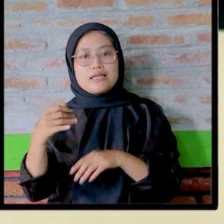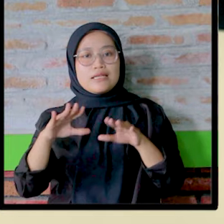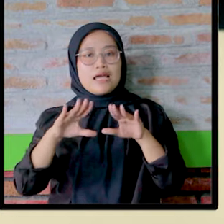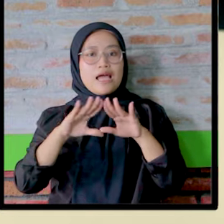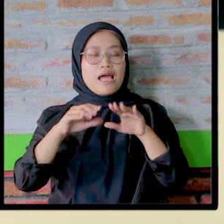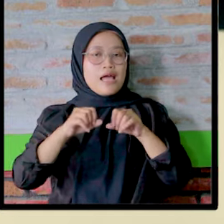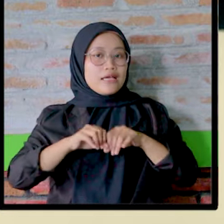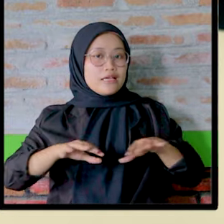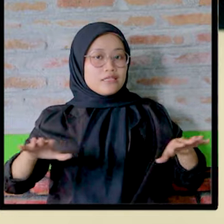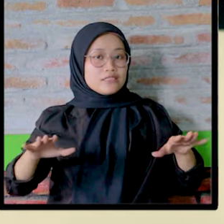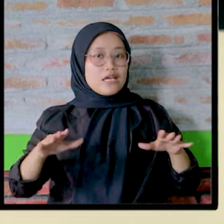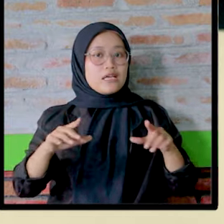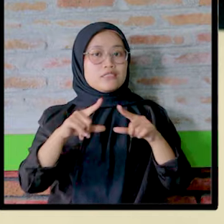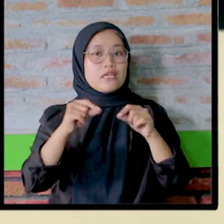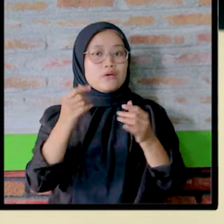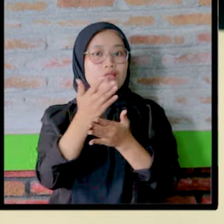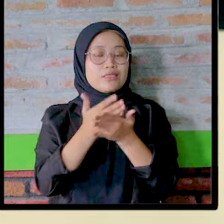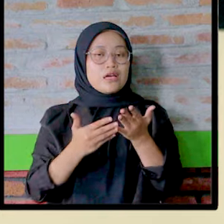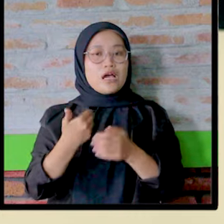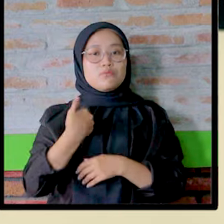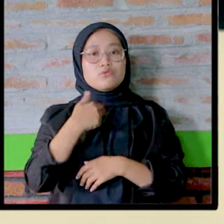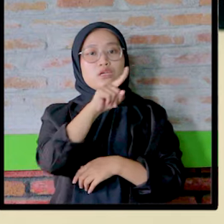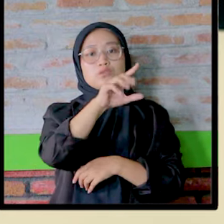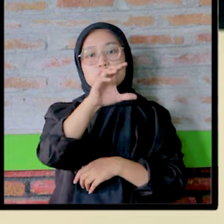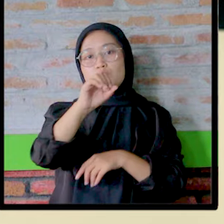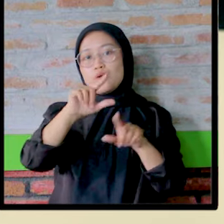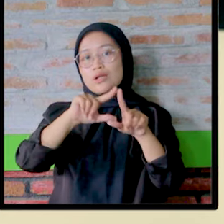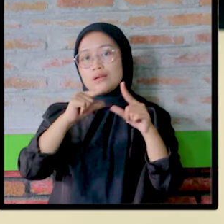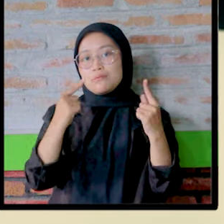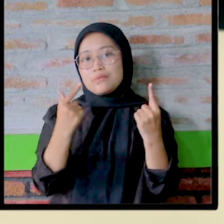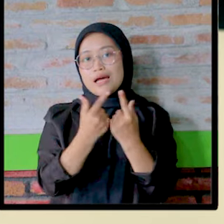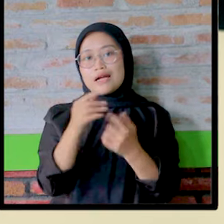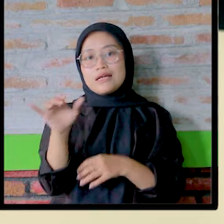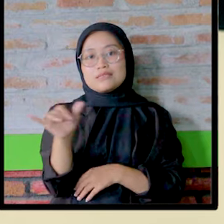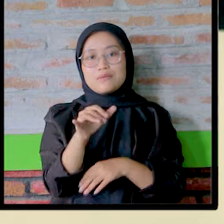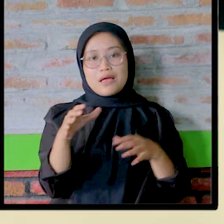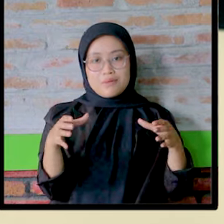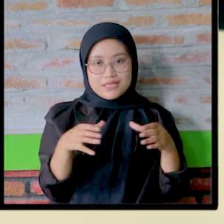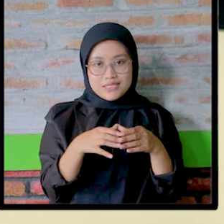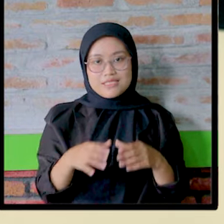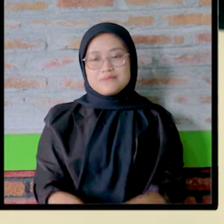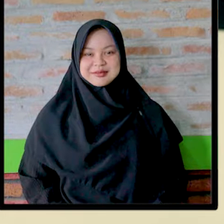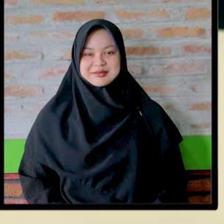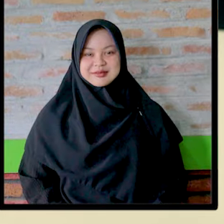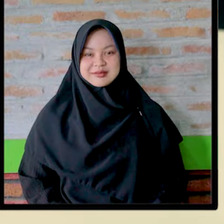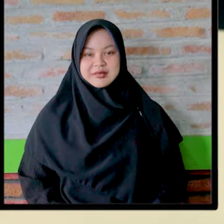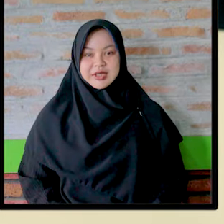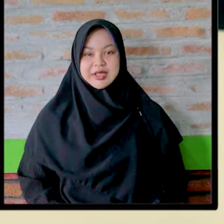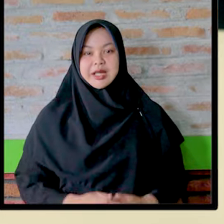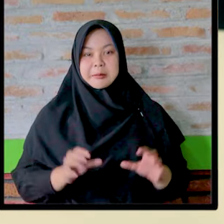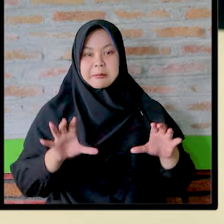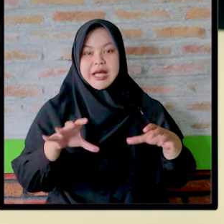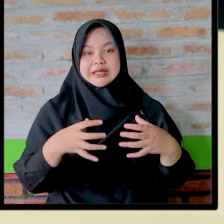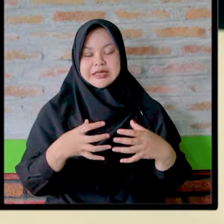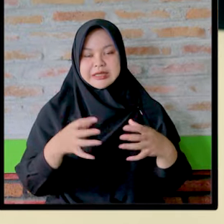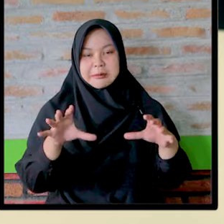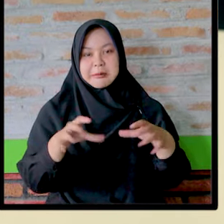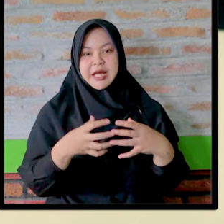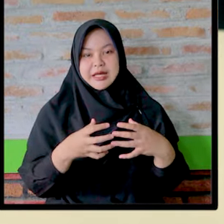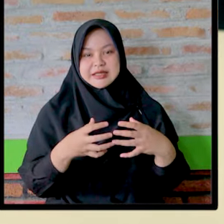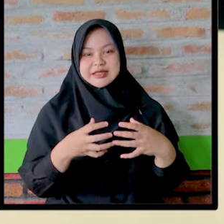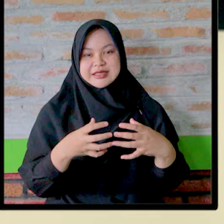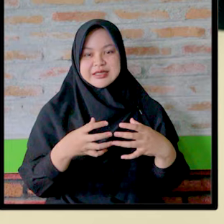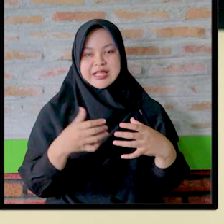punya 10 lembaga dan majelis ya ya Majelis Ya majelisnya ada ee